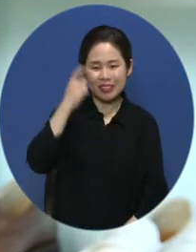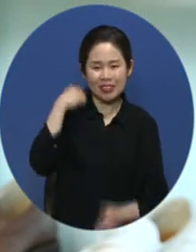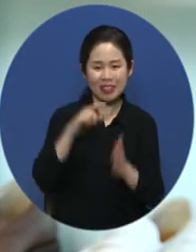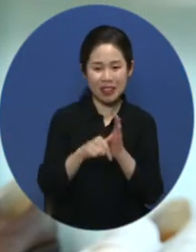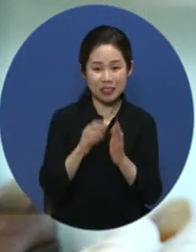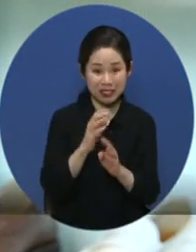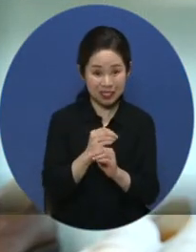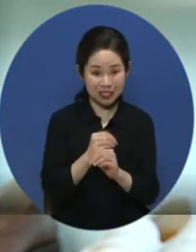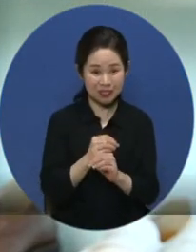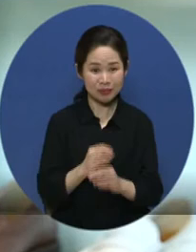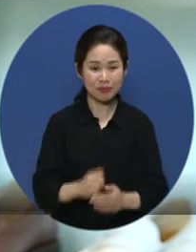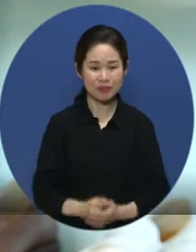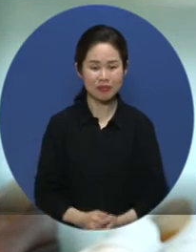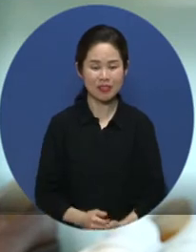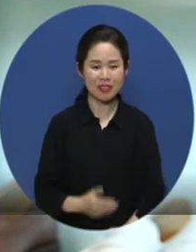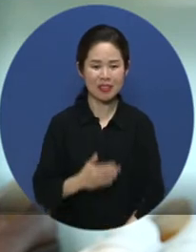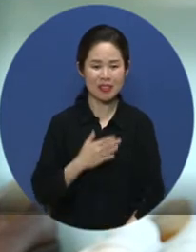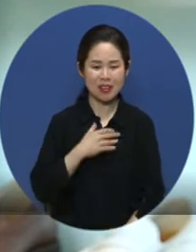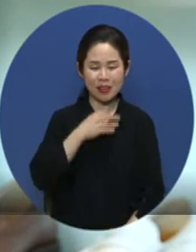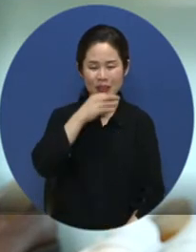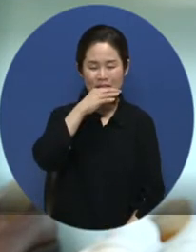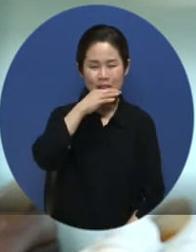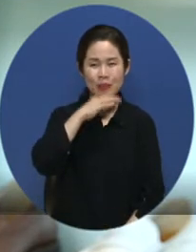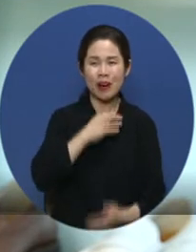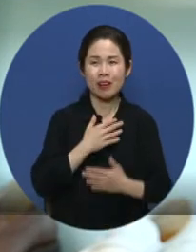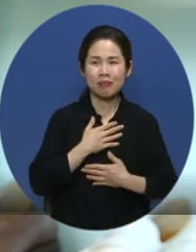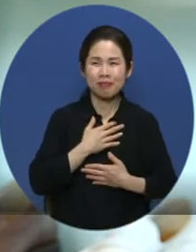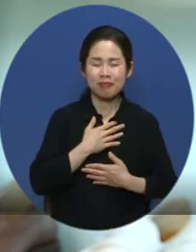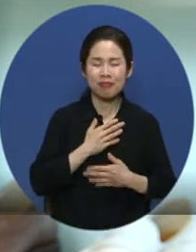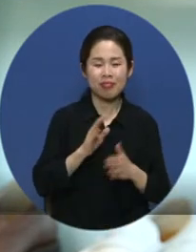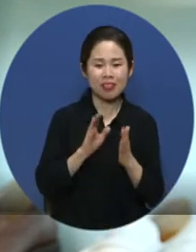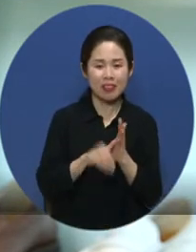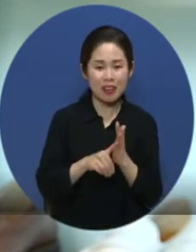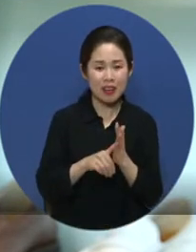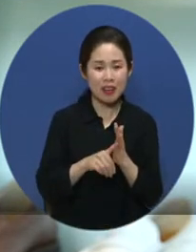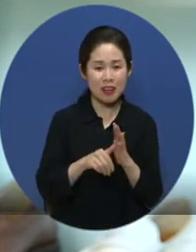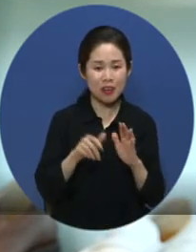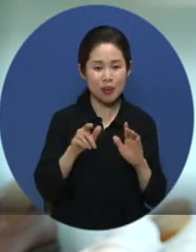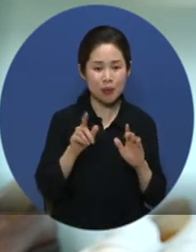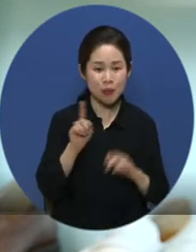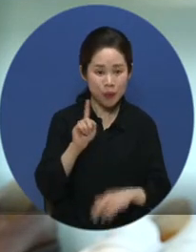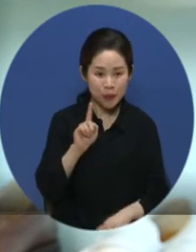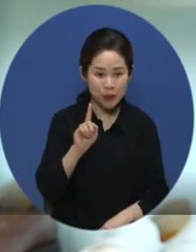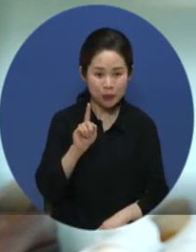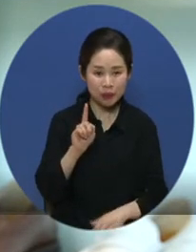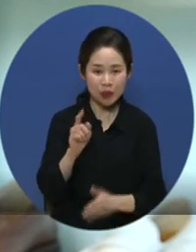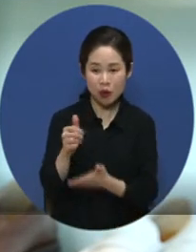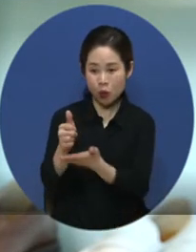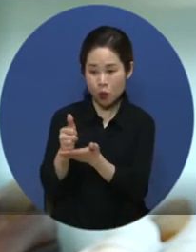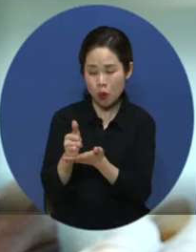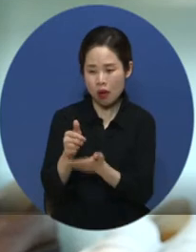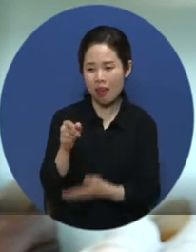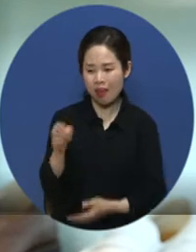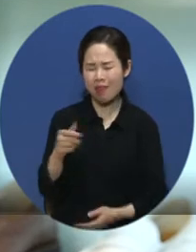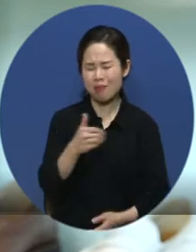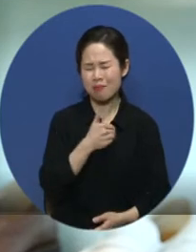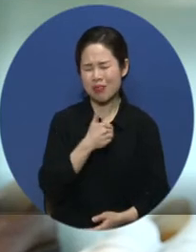그 가장 보람있었던 고객들의 웃음, 고객들의 그 만족도죠.